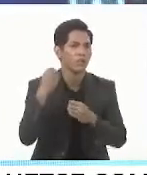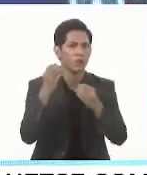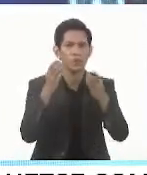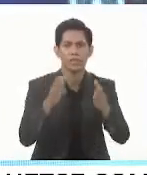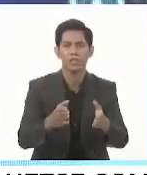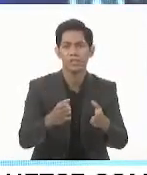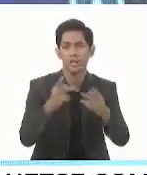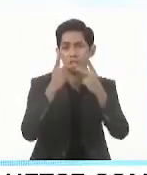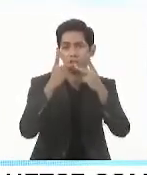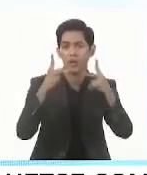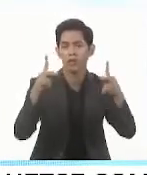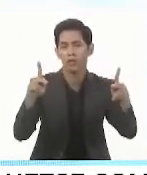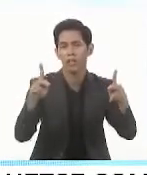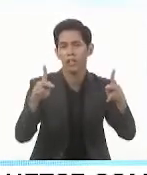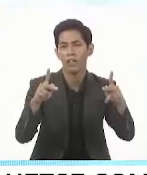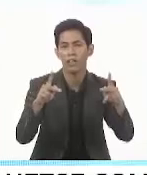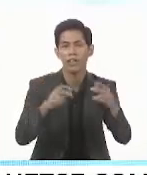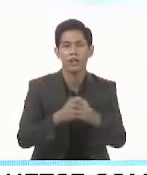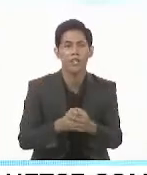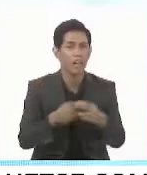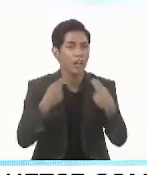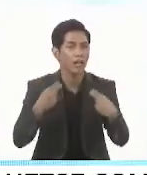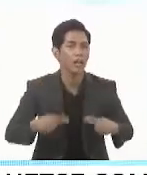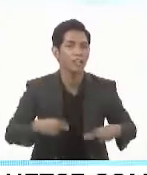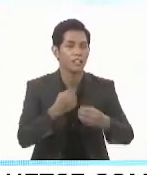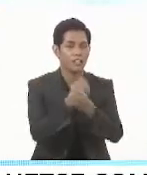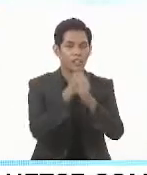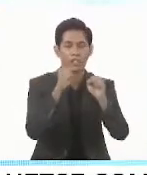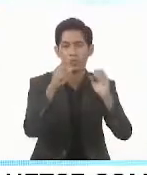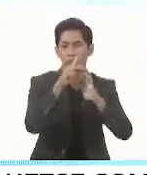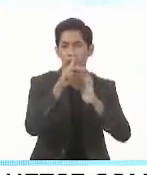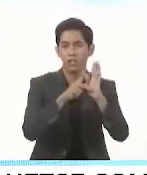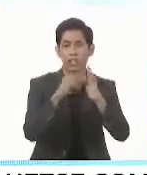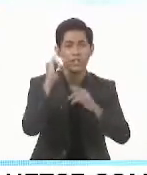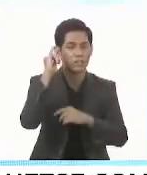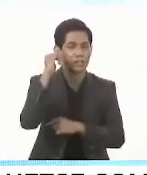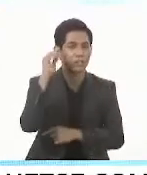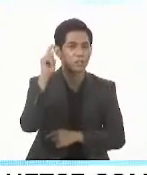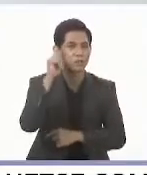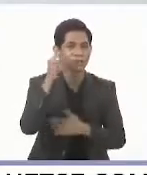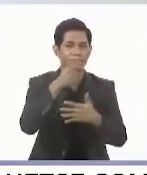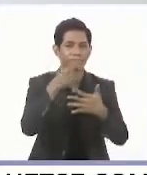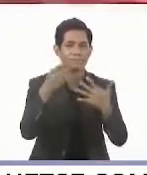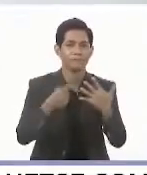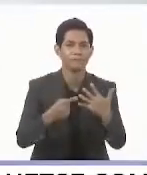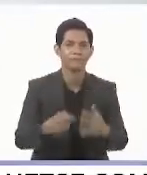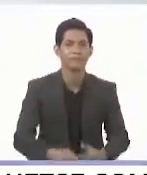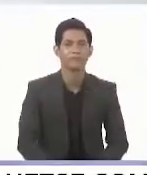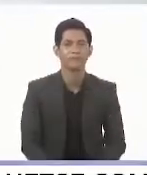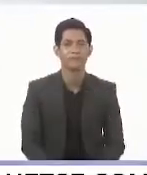sundin pa rin ang umiral na health and safety protocol. Jimbo Tejano sa detalye.